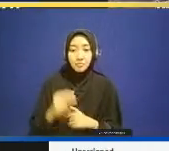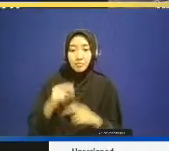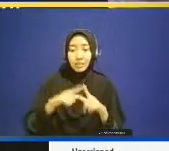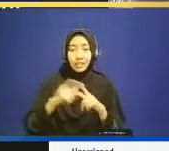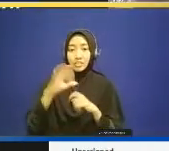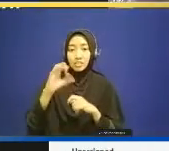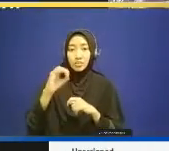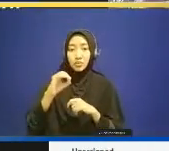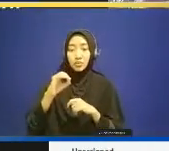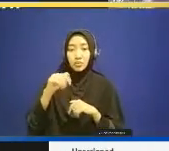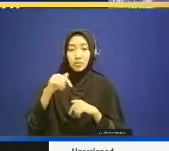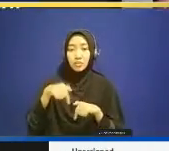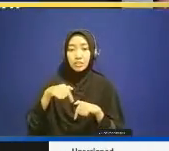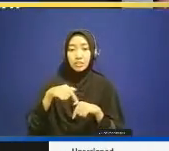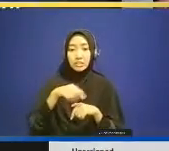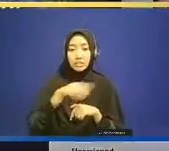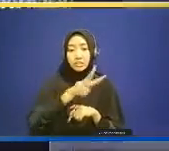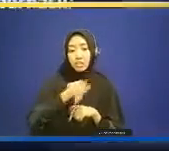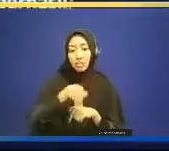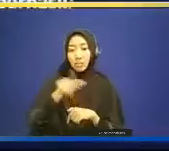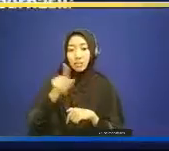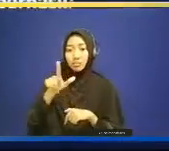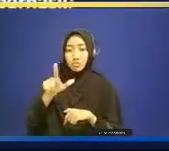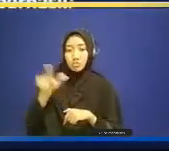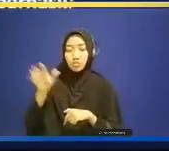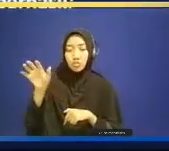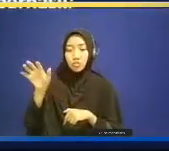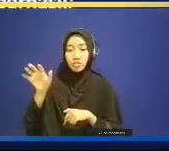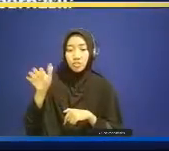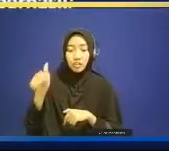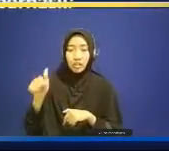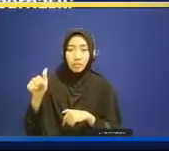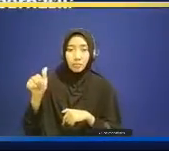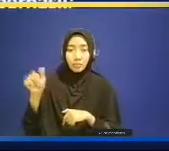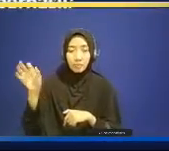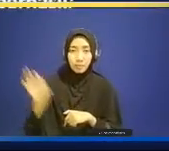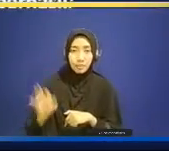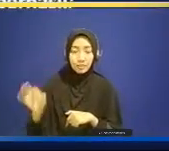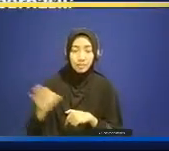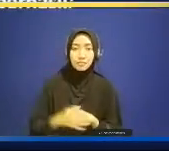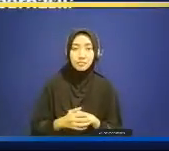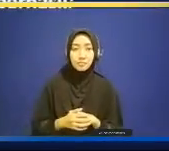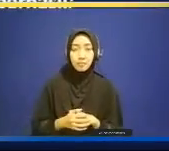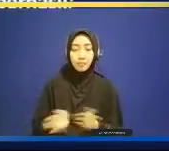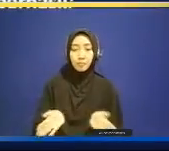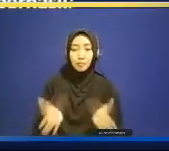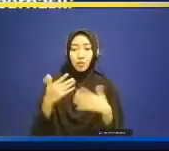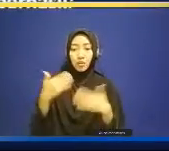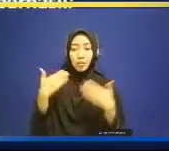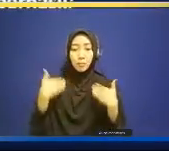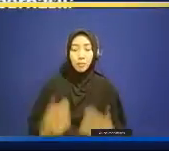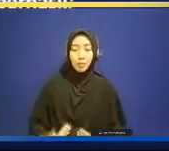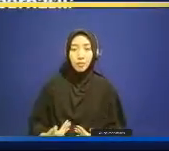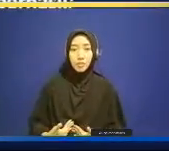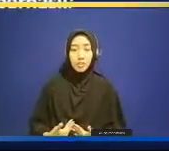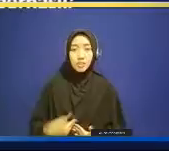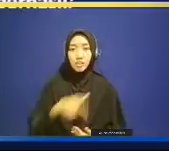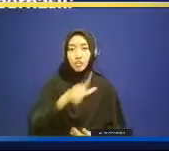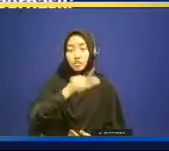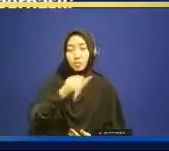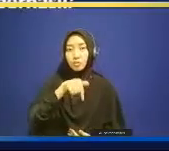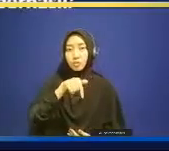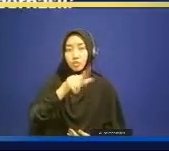Dianti kisaran 0,37 6-0 378 indeks pembangunan manusia di Kisaran